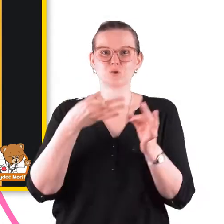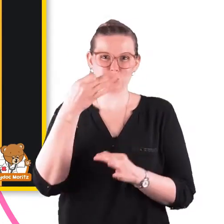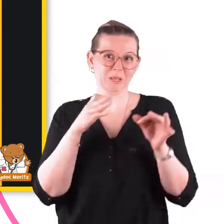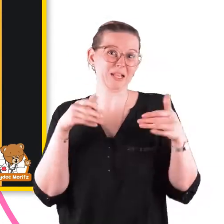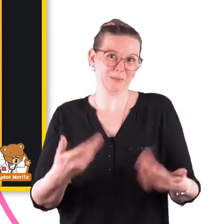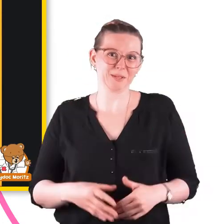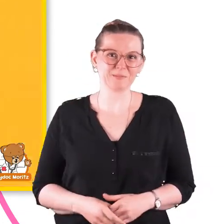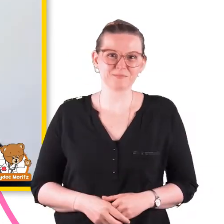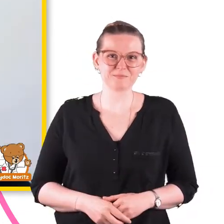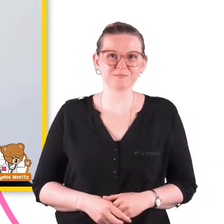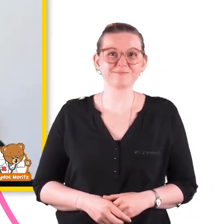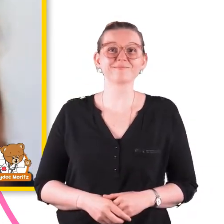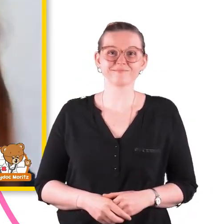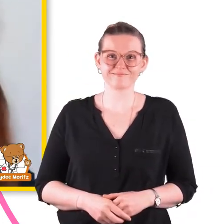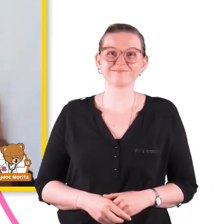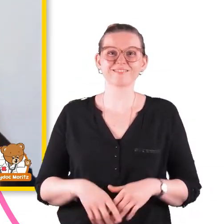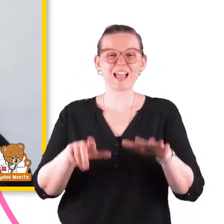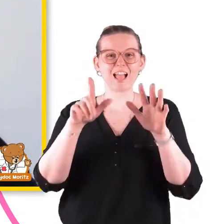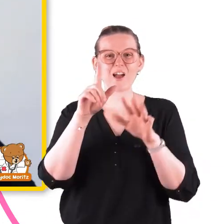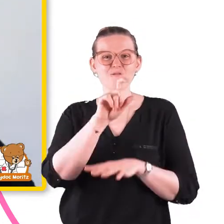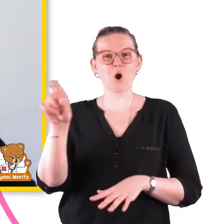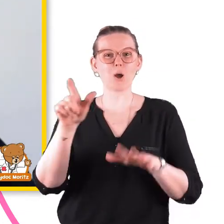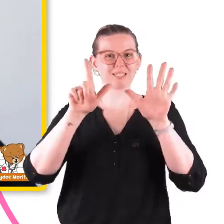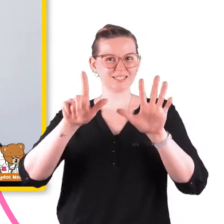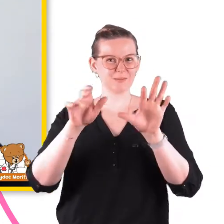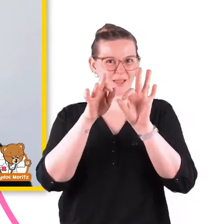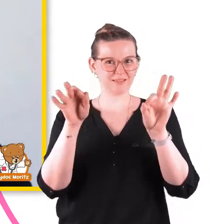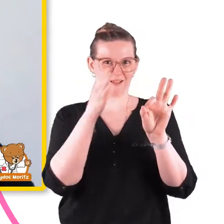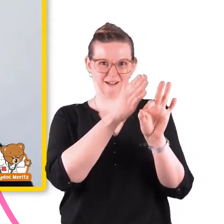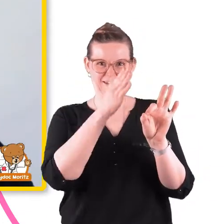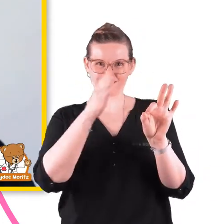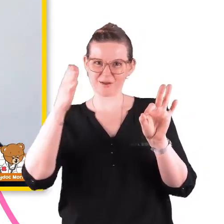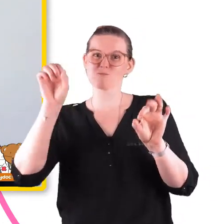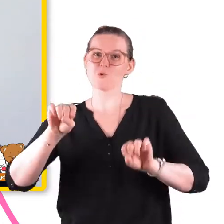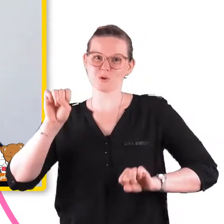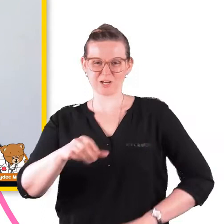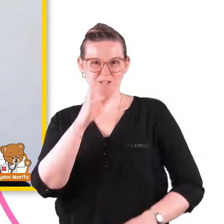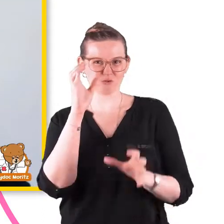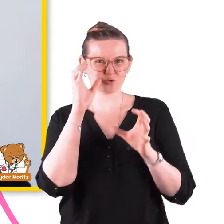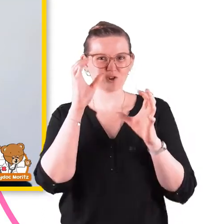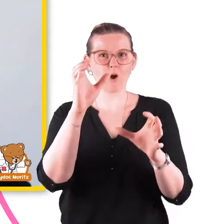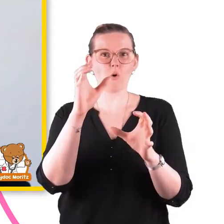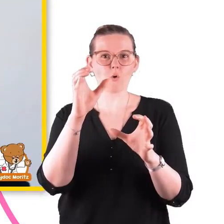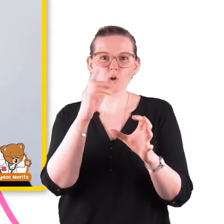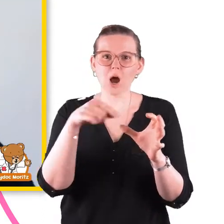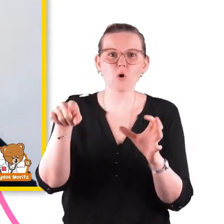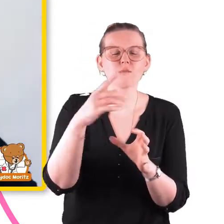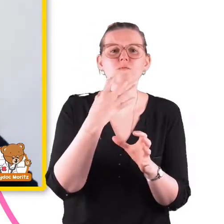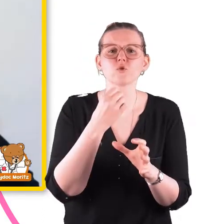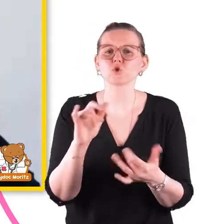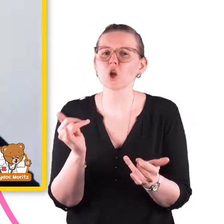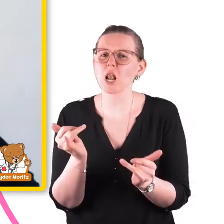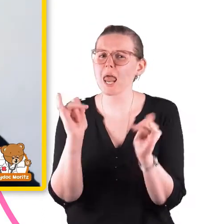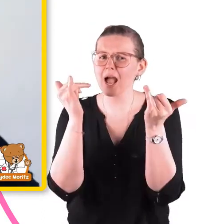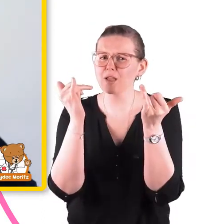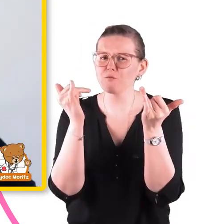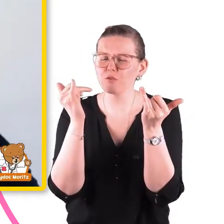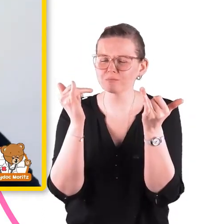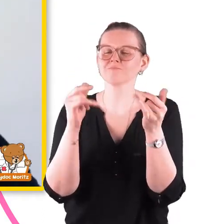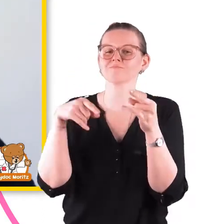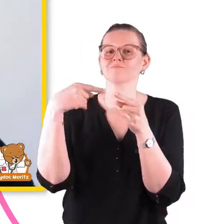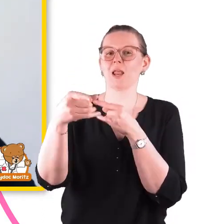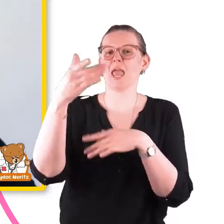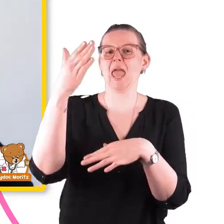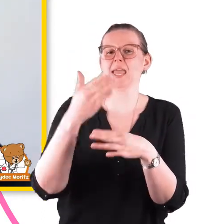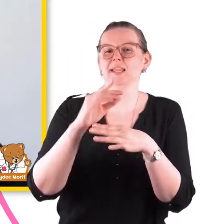Programm. Ja, 7 Tage die Woche könnt ihr uns sehen. Und wenn ihr wollt, auch mal gerne live, aber dazu